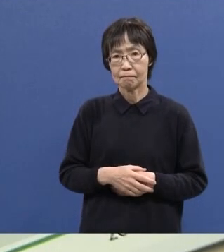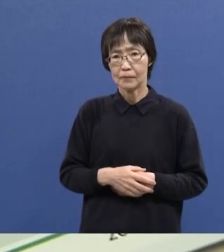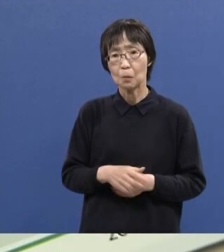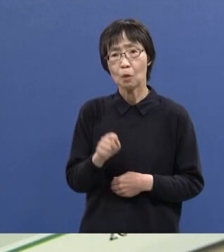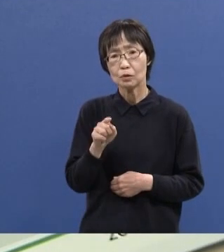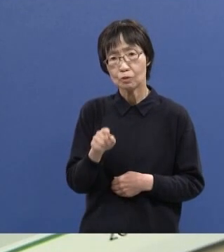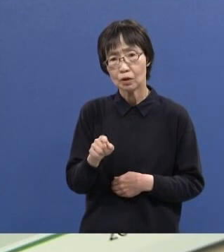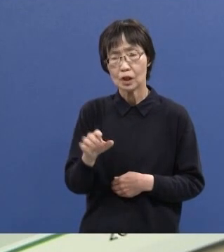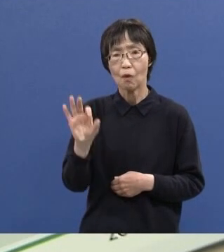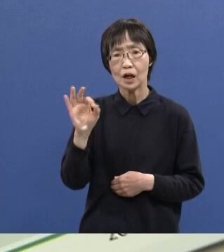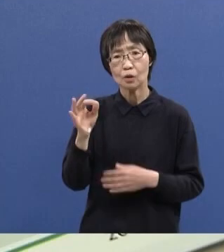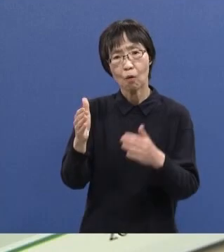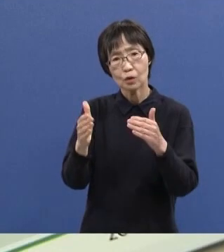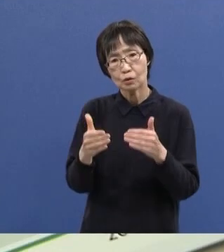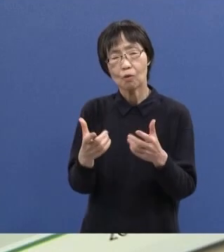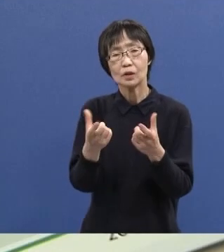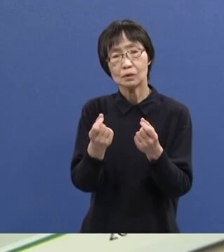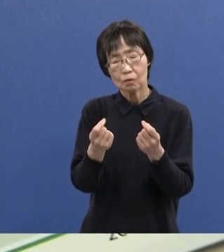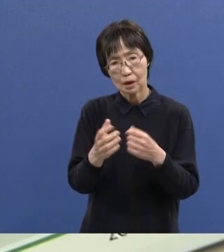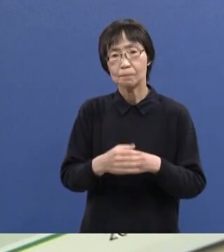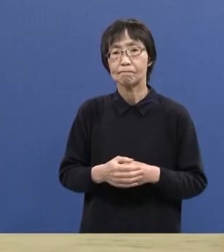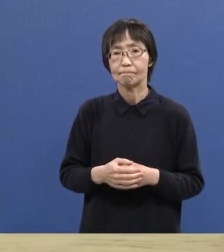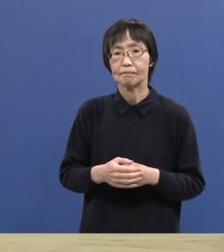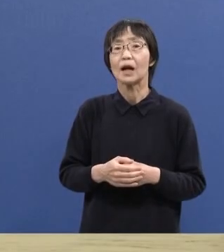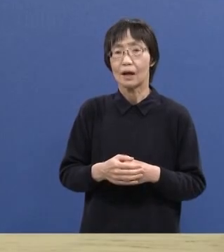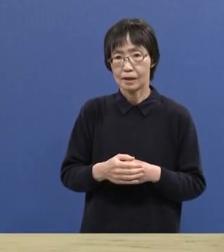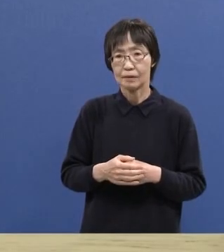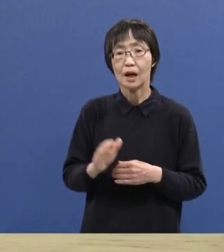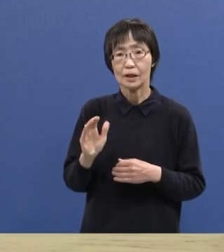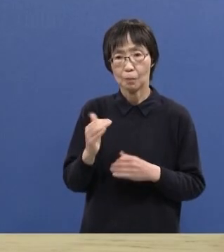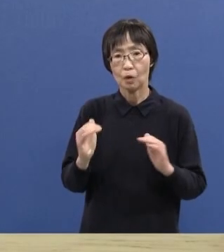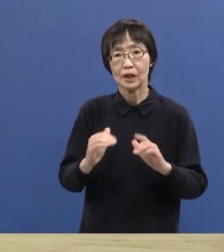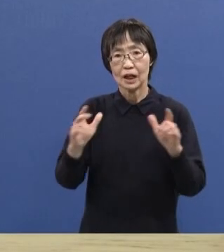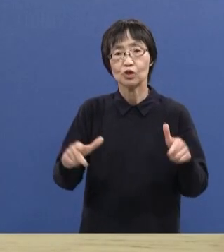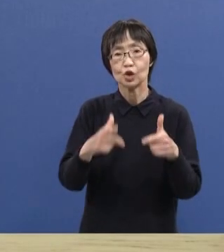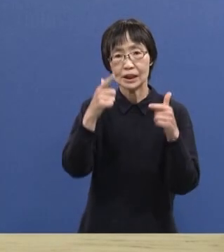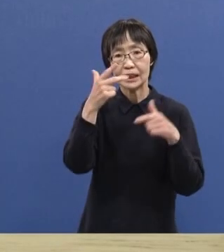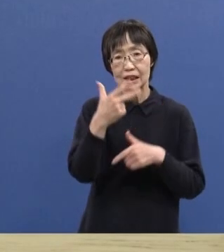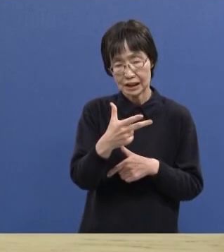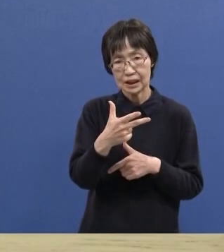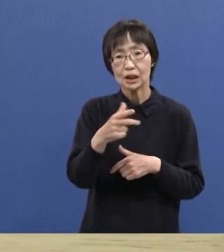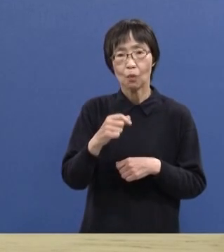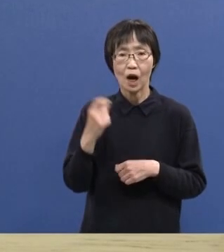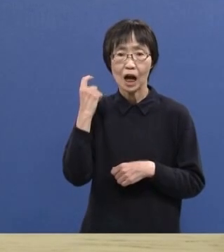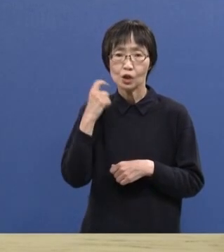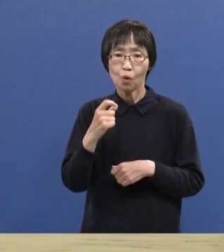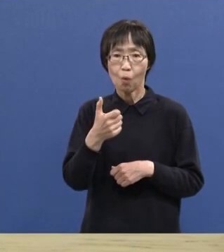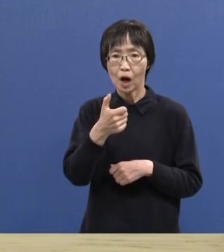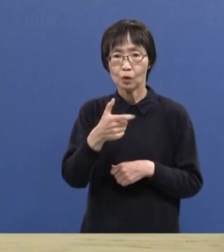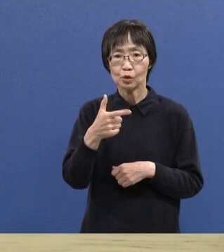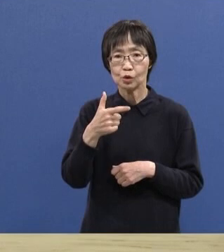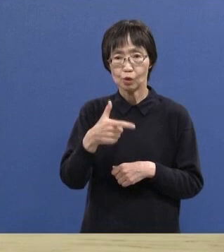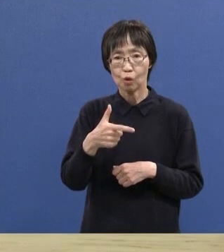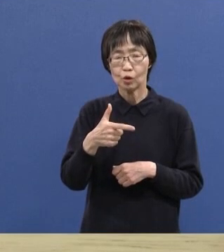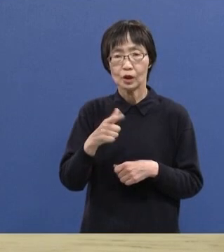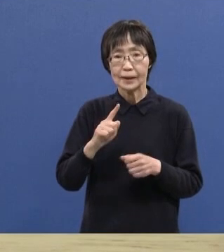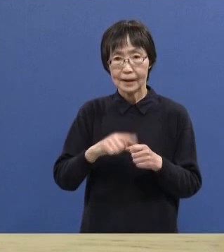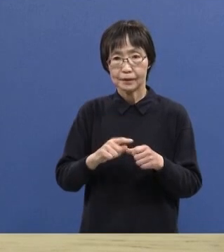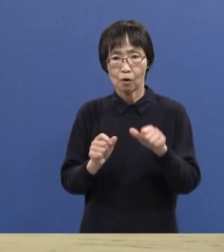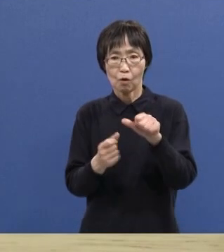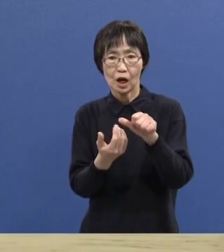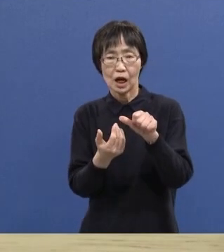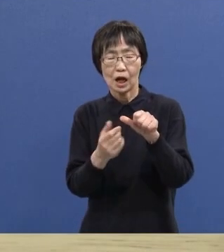費用がかかりますよね。 はい、ただ高槻市には昭和56年5月以前に建て